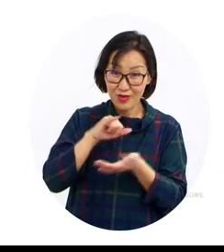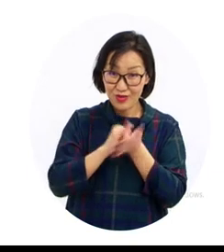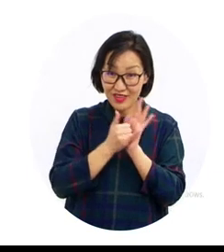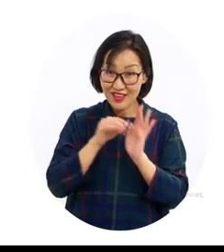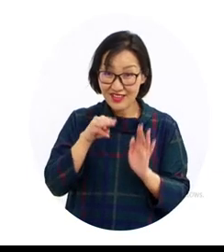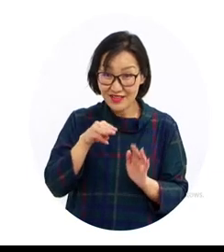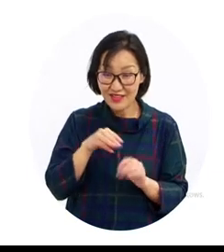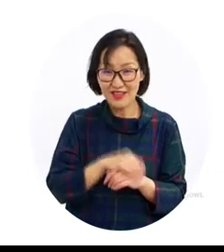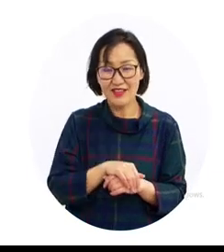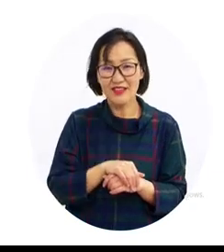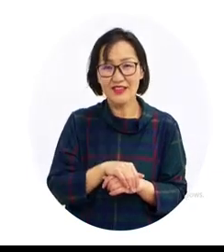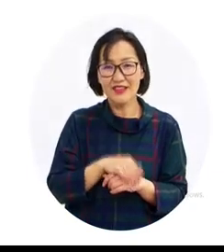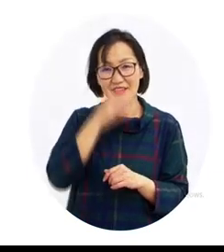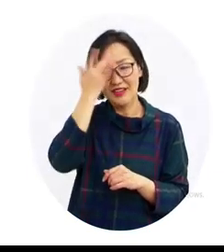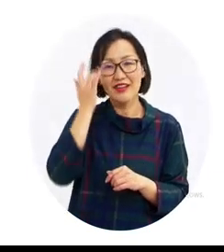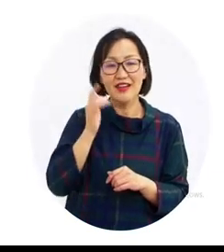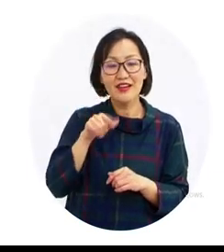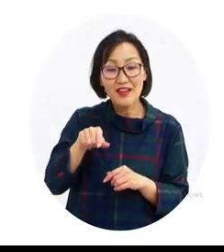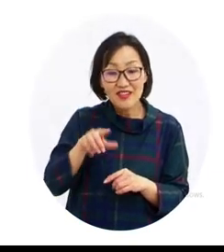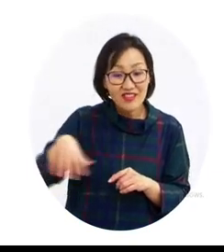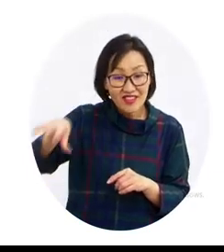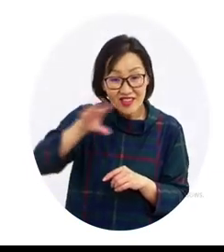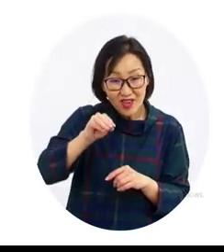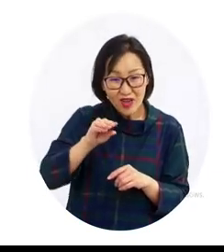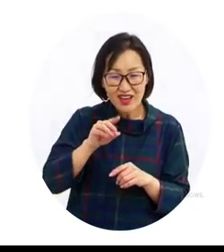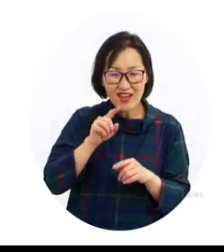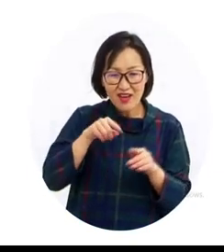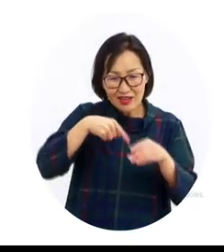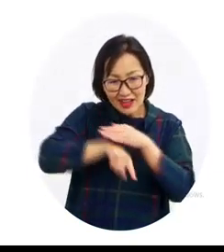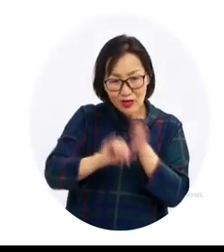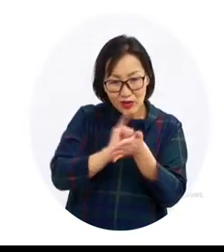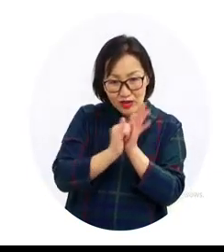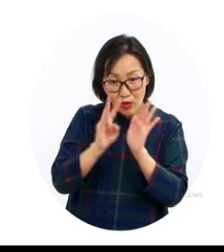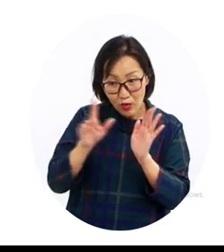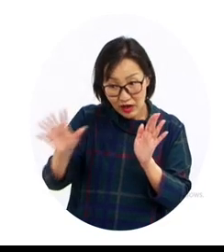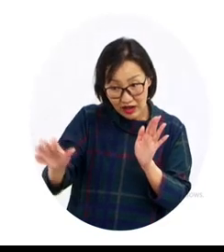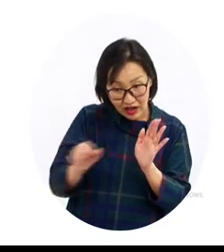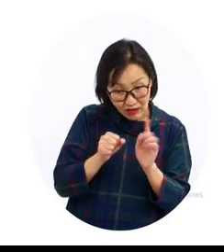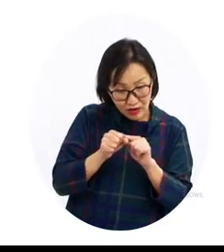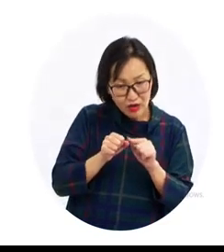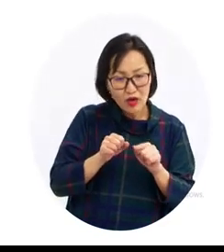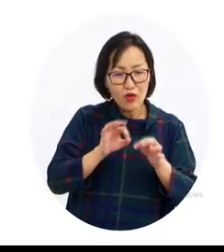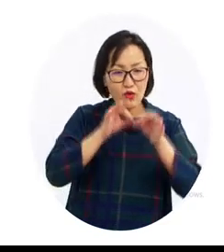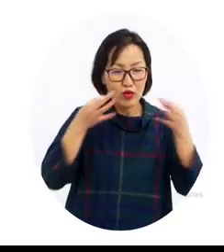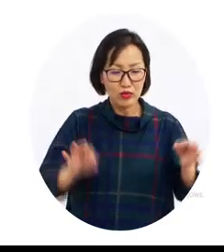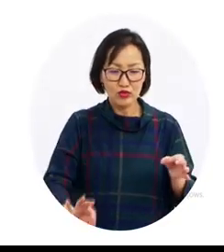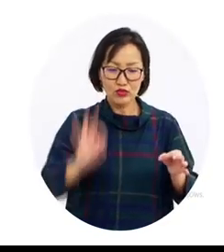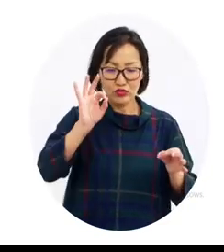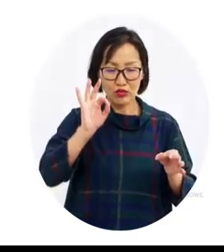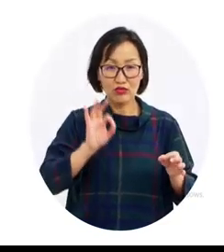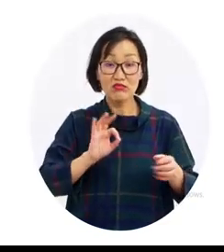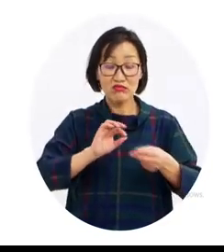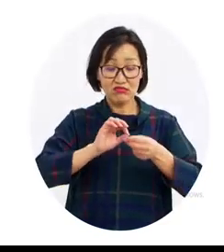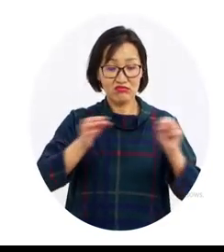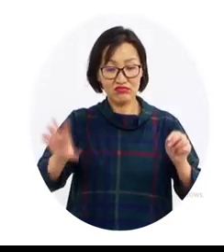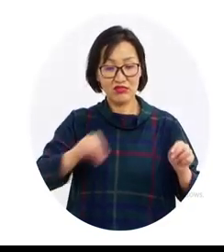тийм ээ. Эдгээр энэ хилц утгатай үгнүүдийг өгүүлбэрт оновчтойгоор бас хэрэглэж болно. За энэ